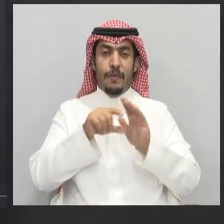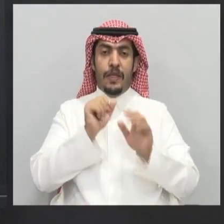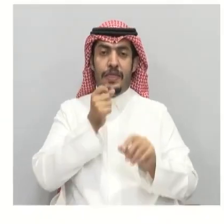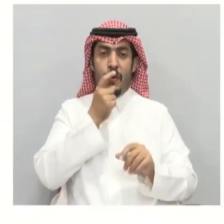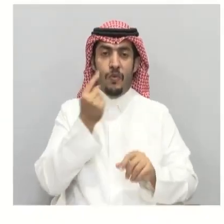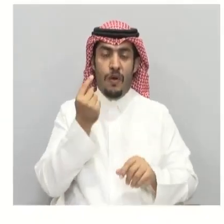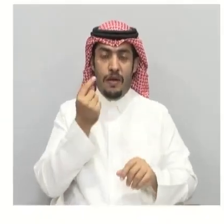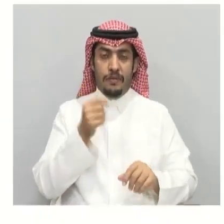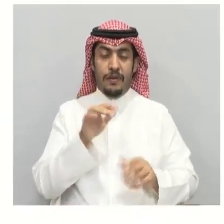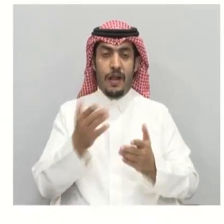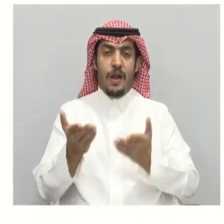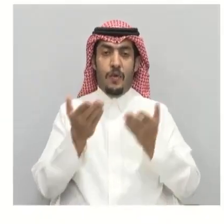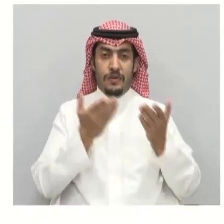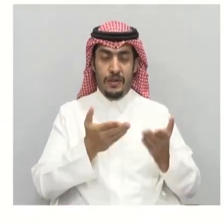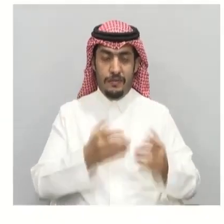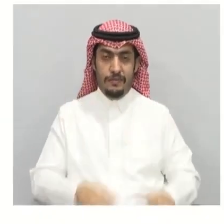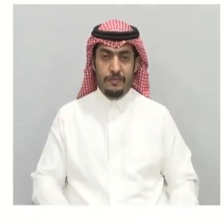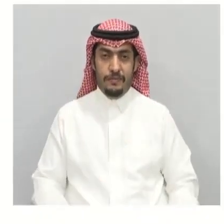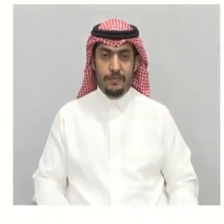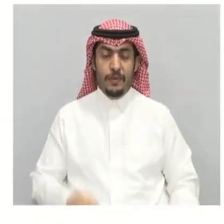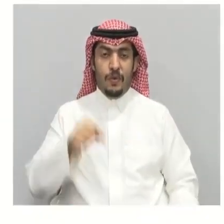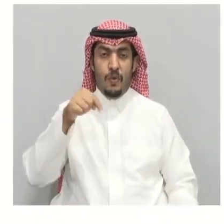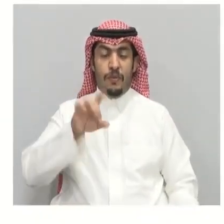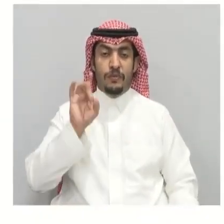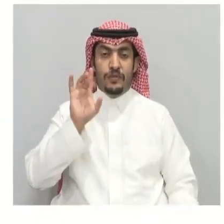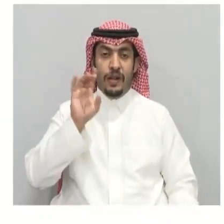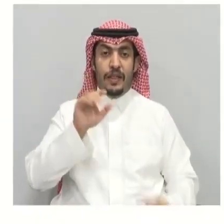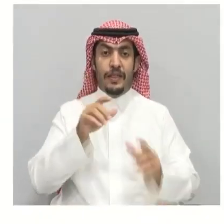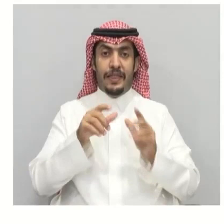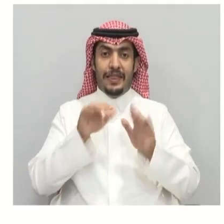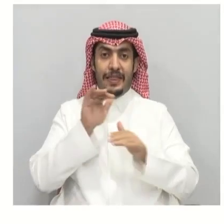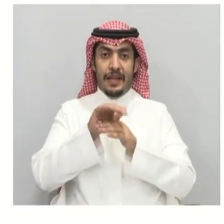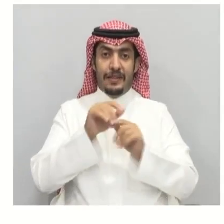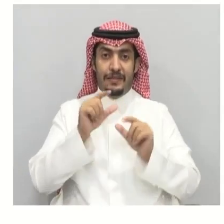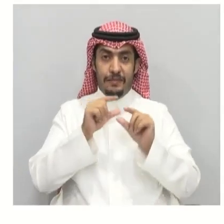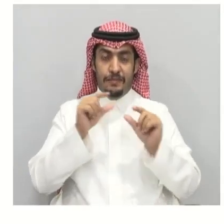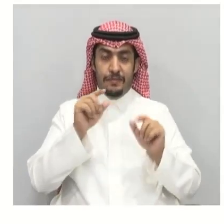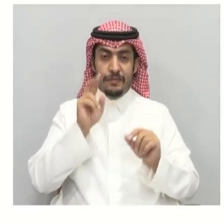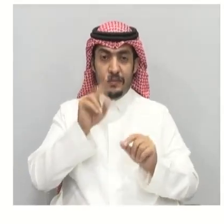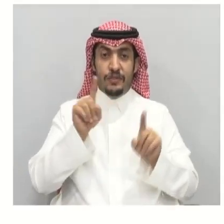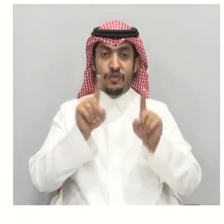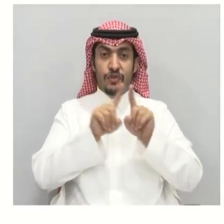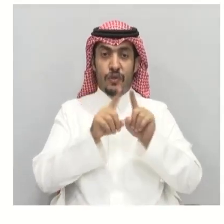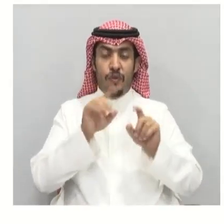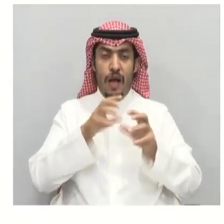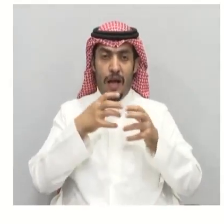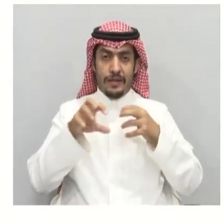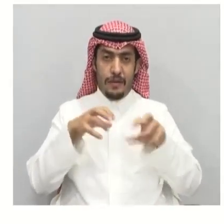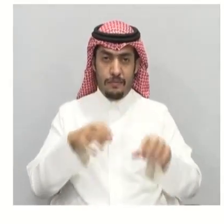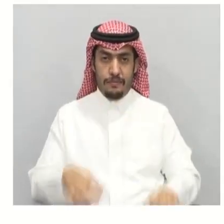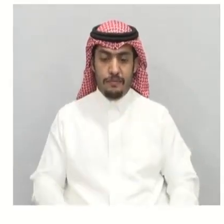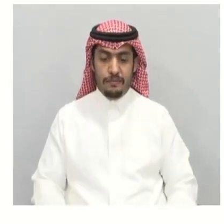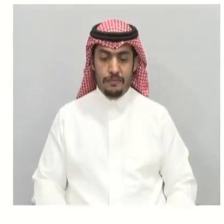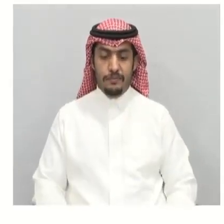توحيد واحد اهلا وسهلا بكم اليوم معنا باذن الله درس كما ترون على الشاشه الشرك واقسامه